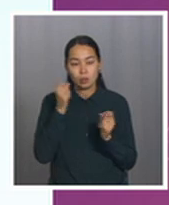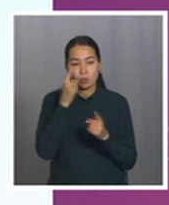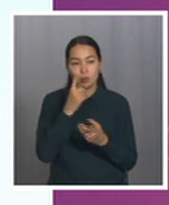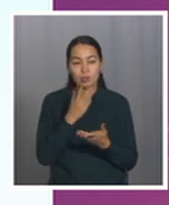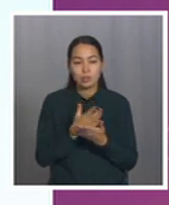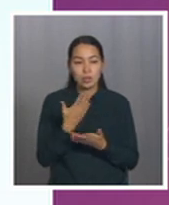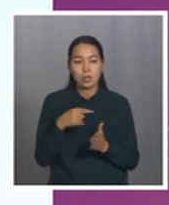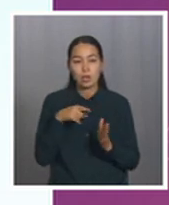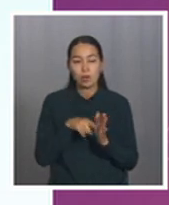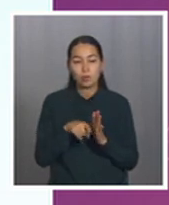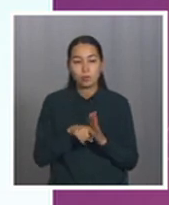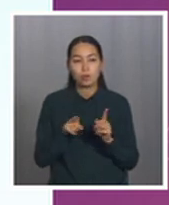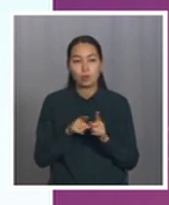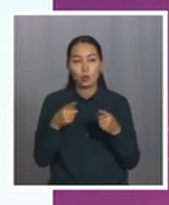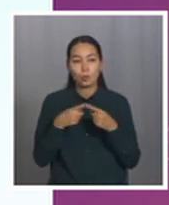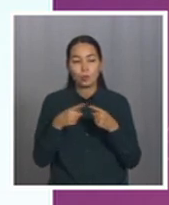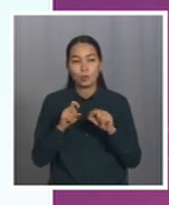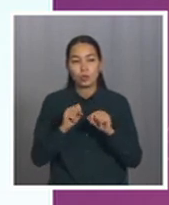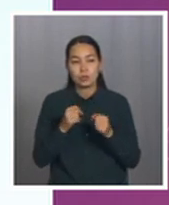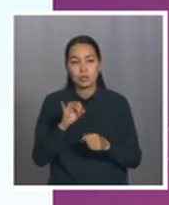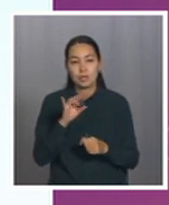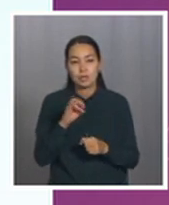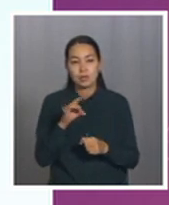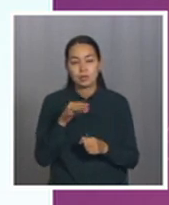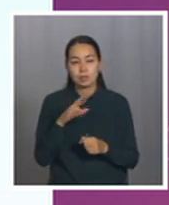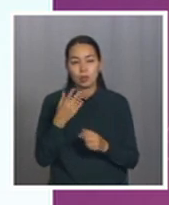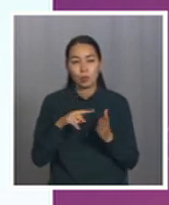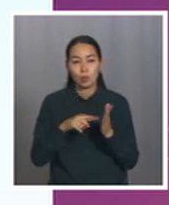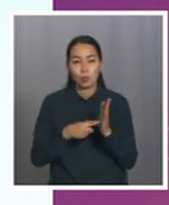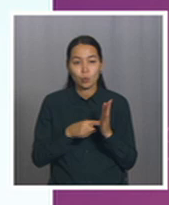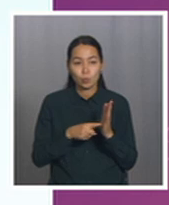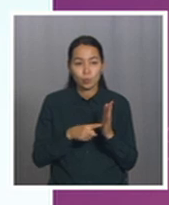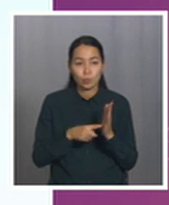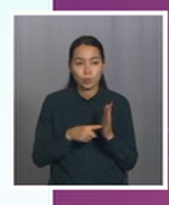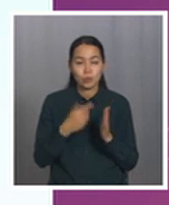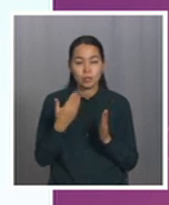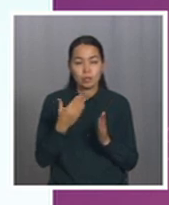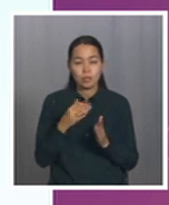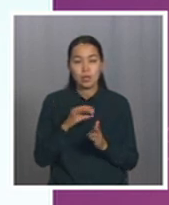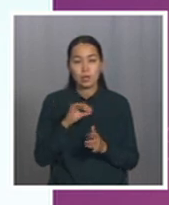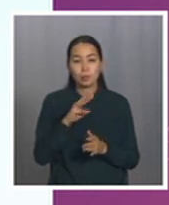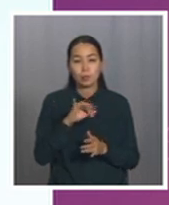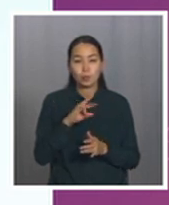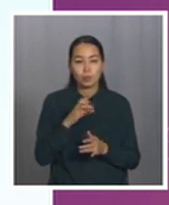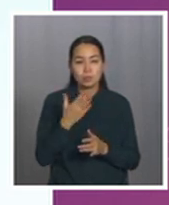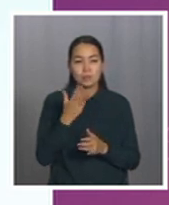моменті бұрыштық жылдамдық пен инерция моментінің көбейтіндісі болғандықтан, импульс моментінің векторының бағыты бұрыштық